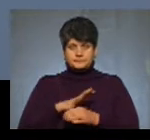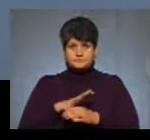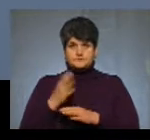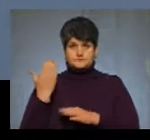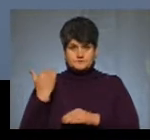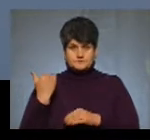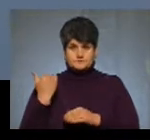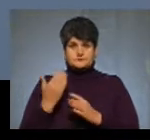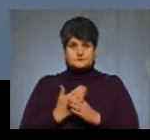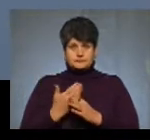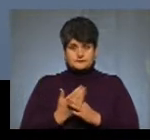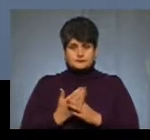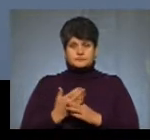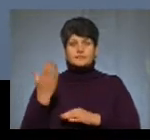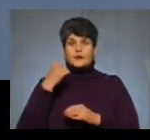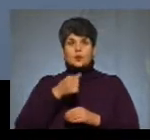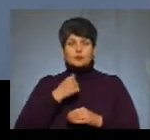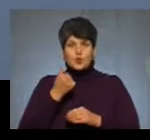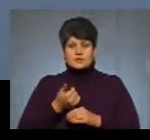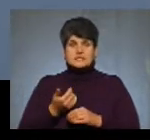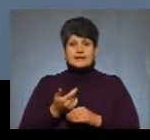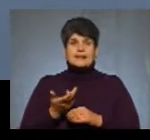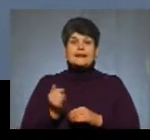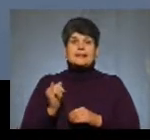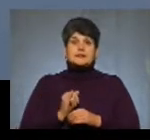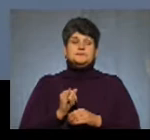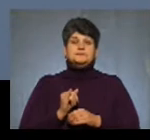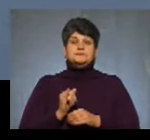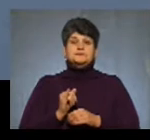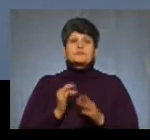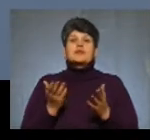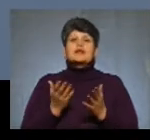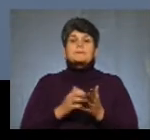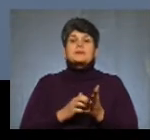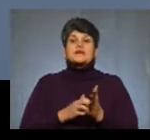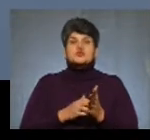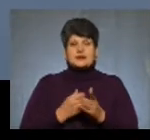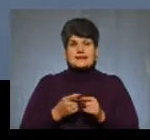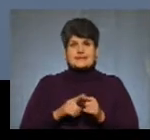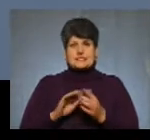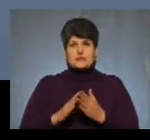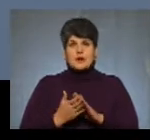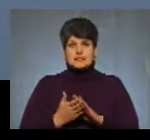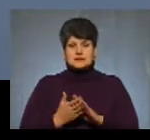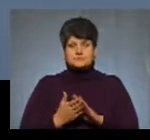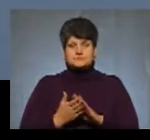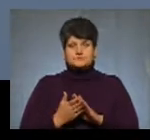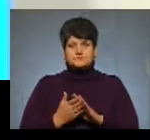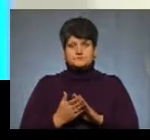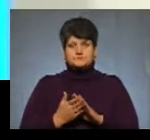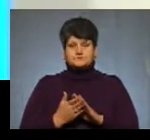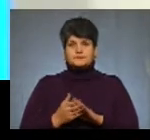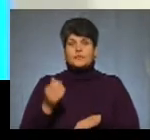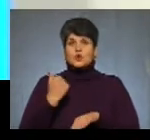субсидій було у минулому році. І, безумовно, які причини такої ситуації?